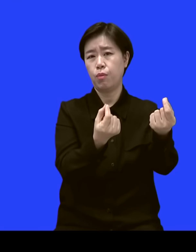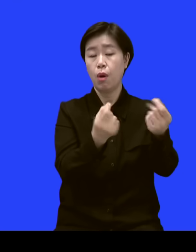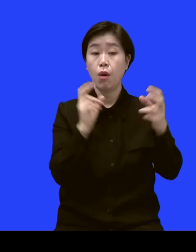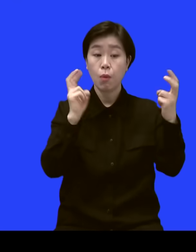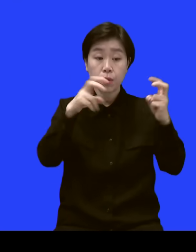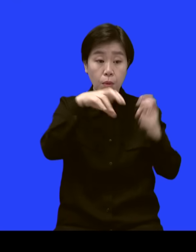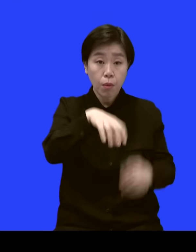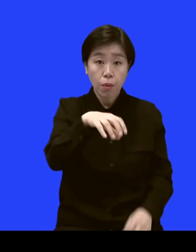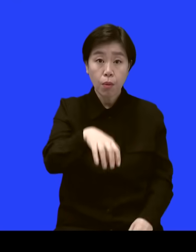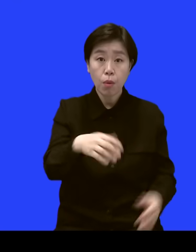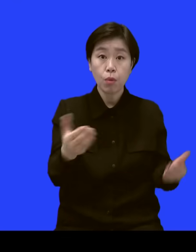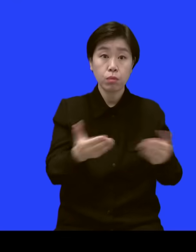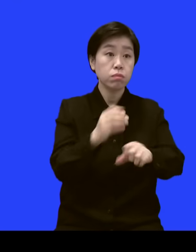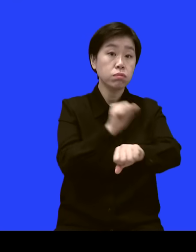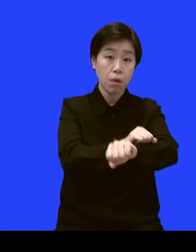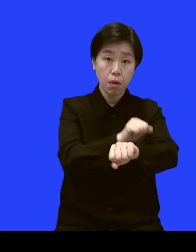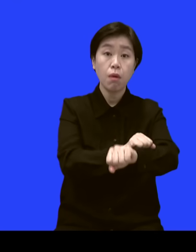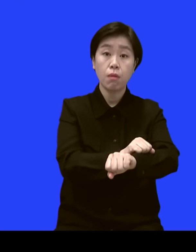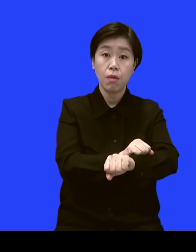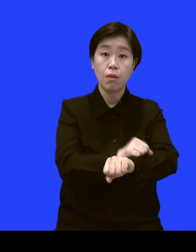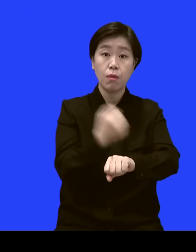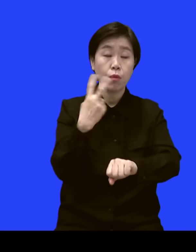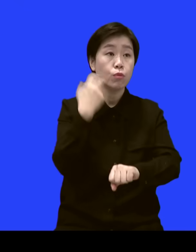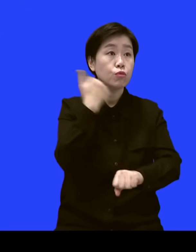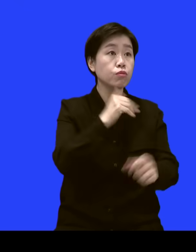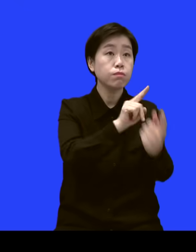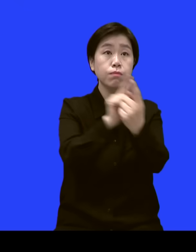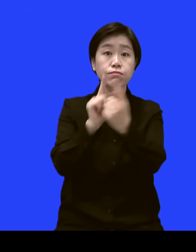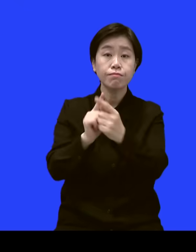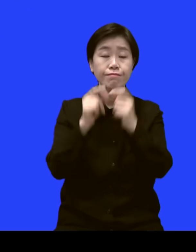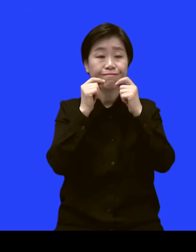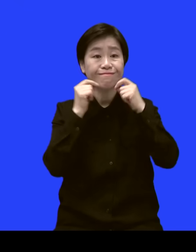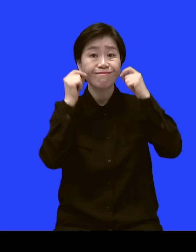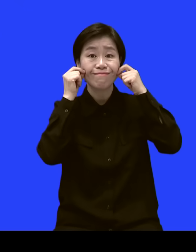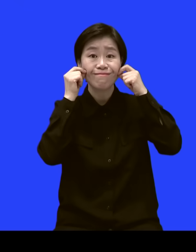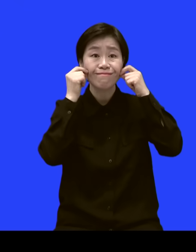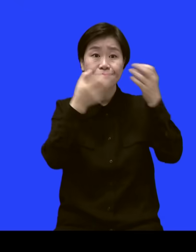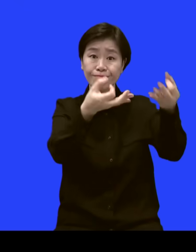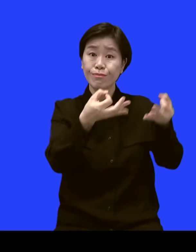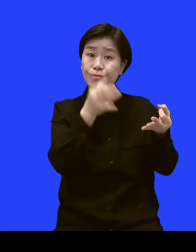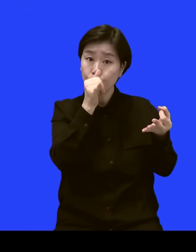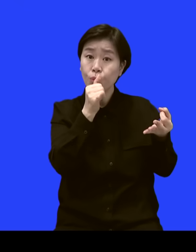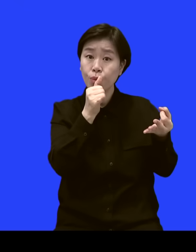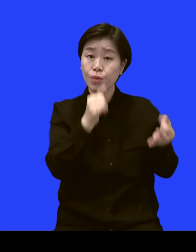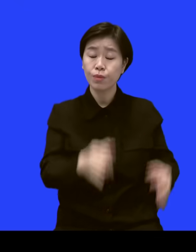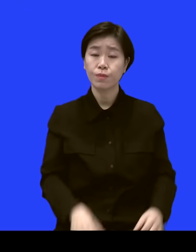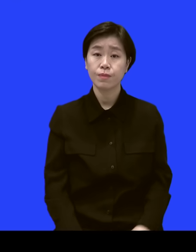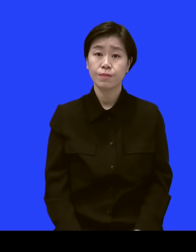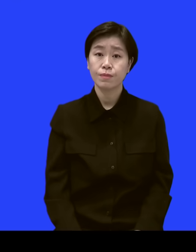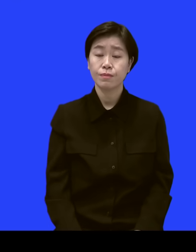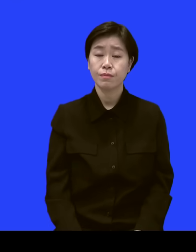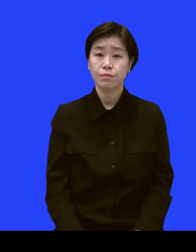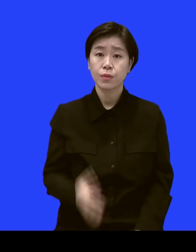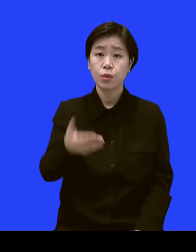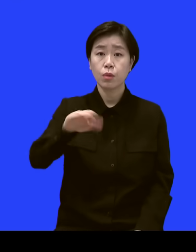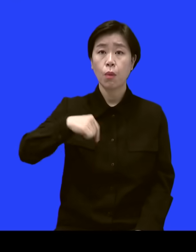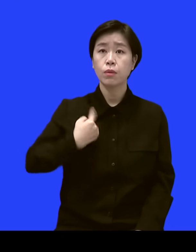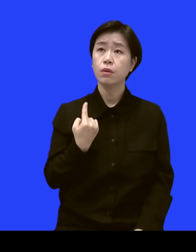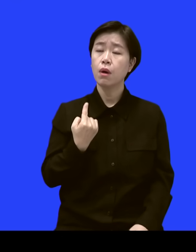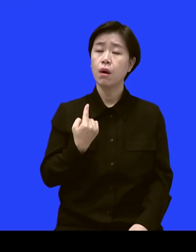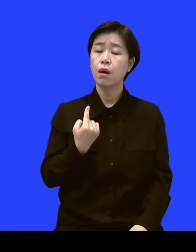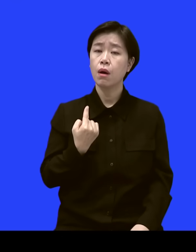잘 지내고 누구랑 그냥 다 그냥 잘 지냈어요. 밝은 편이라고 항상 얘기 들었고. 네. 근데 이제 혼자